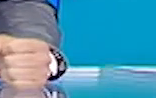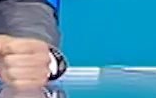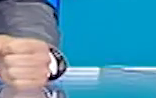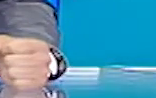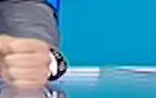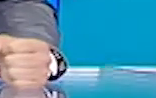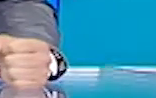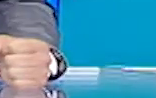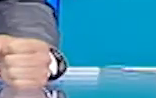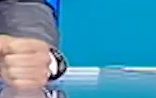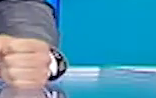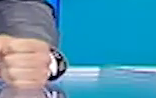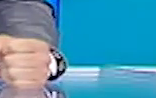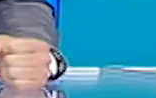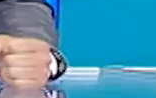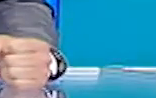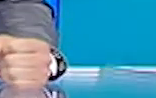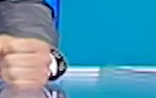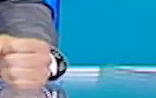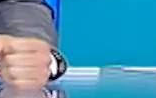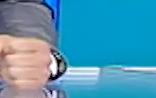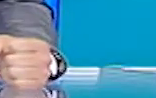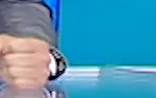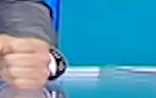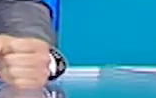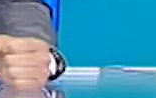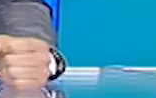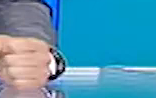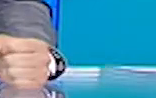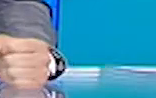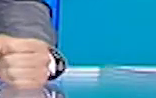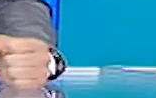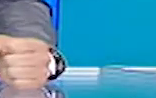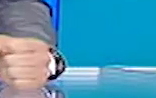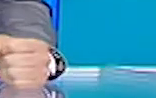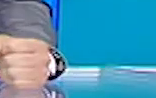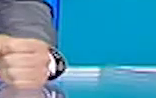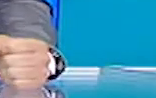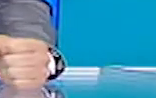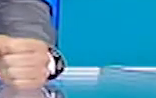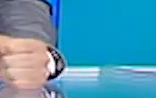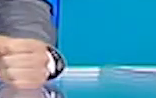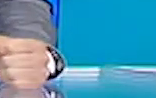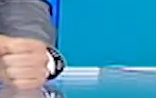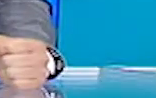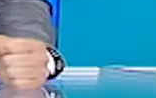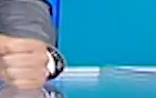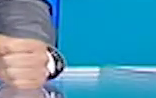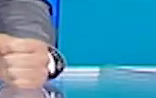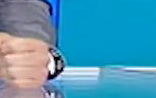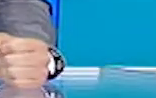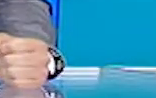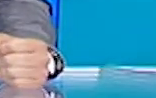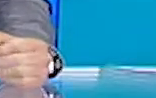Ratusan warga yang merupakan pasien kanker menjalani vaksinasi COVID-19 di Kecamatan Pagedangan, Kabupaten Tangerang, Banten. Untuk